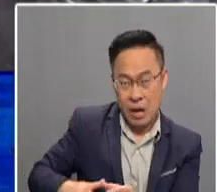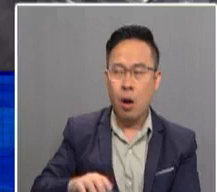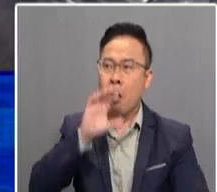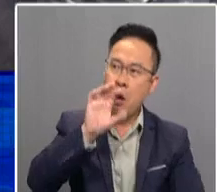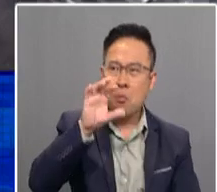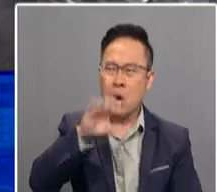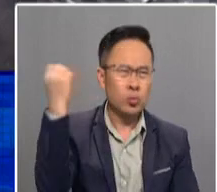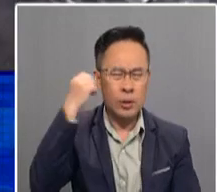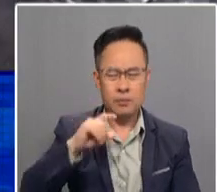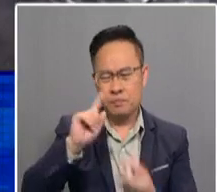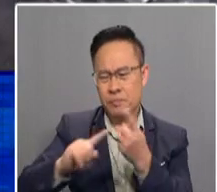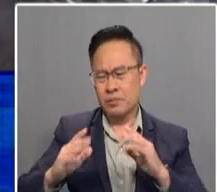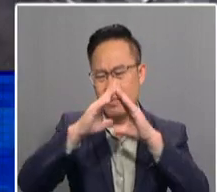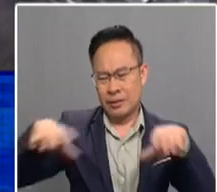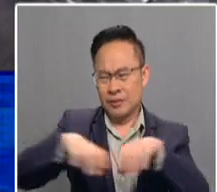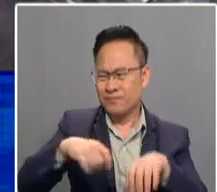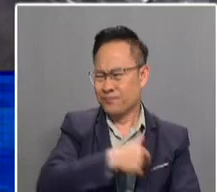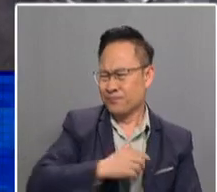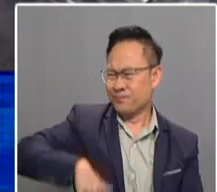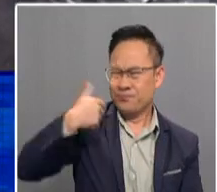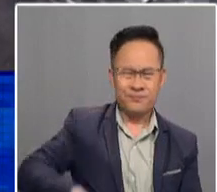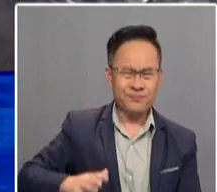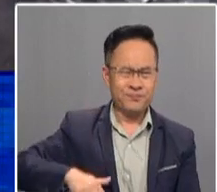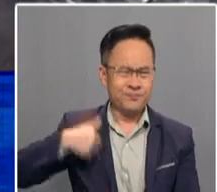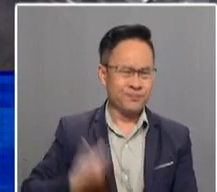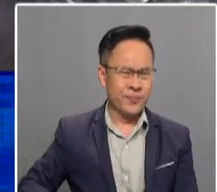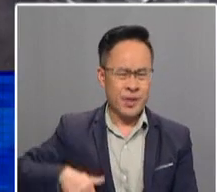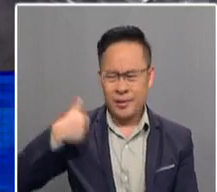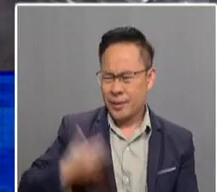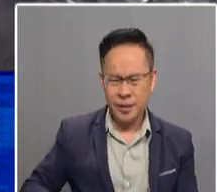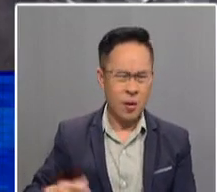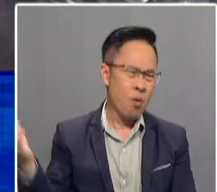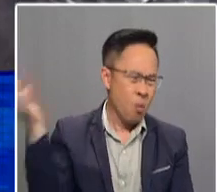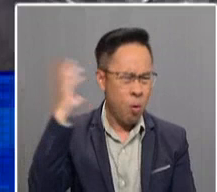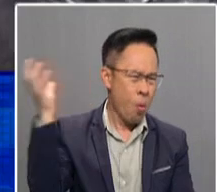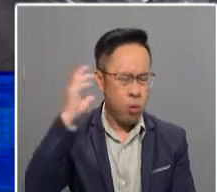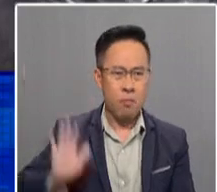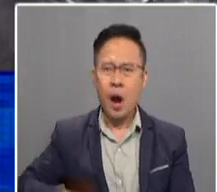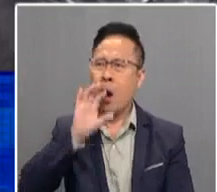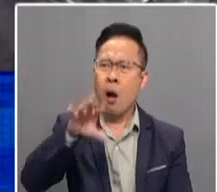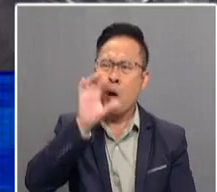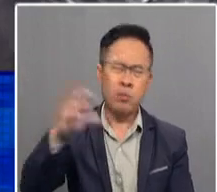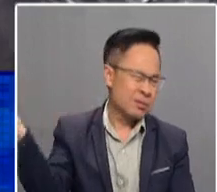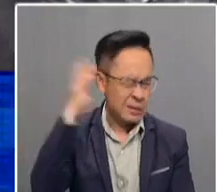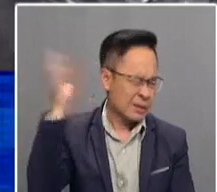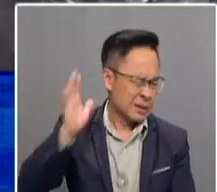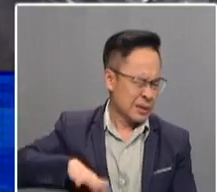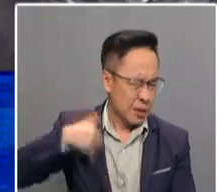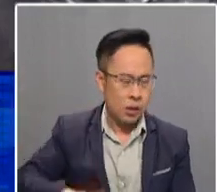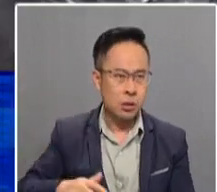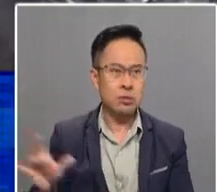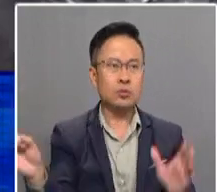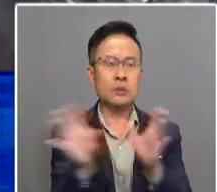ายจิรัตน์เนี่ยรำคาญนะแล้วก็ให้เหตุผลว่าเจ้าของหมาเนี่ยไม่ยอมไปห้ามไม่ให้หมาเห่านี่เป็นภาพจากกล้องวงจร